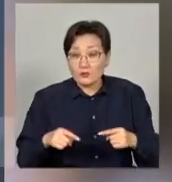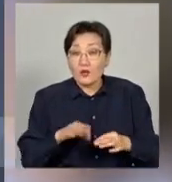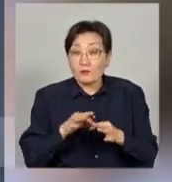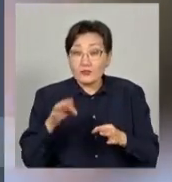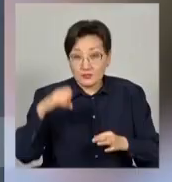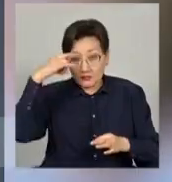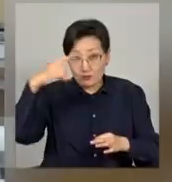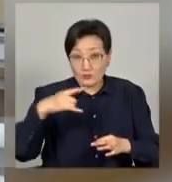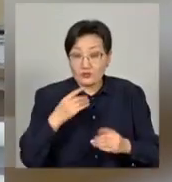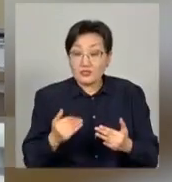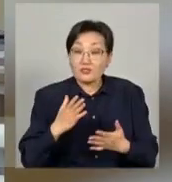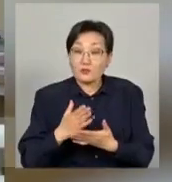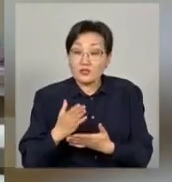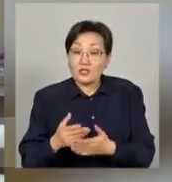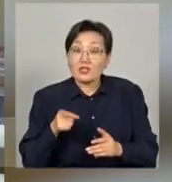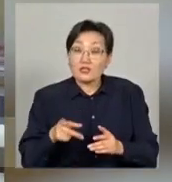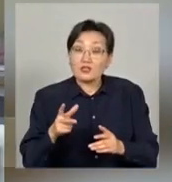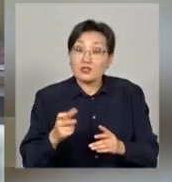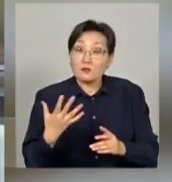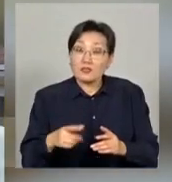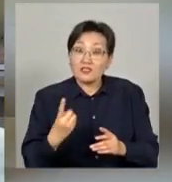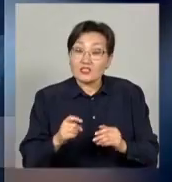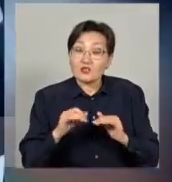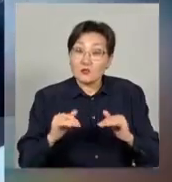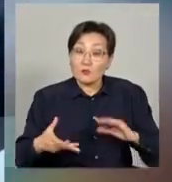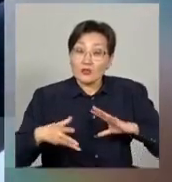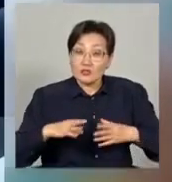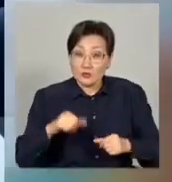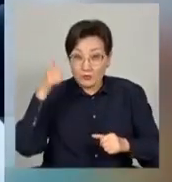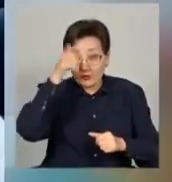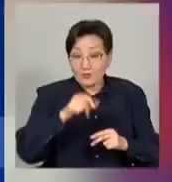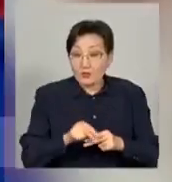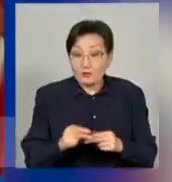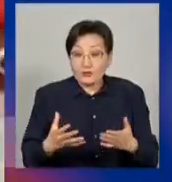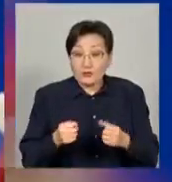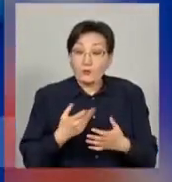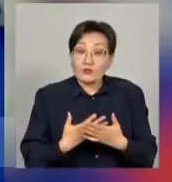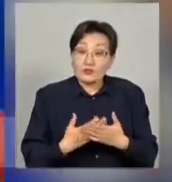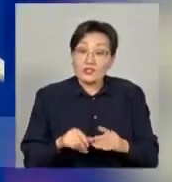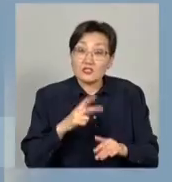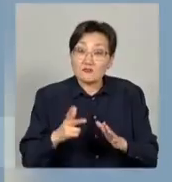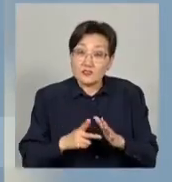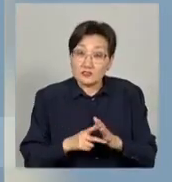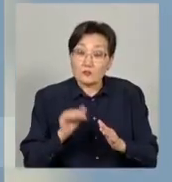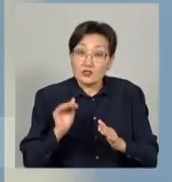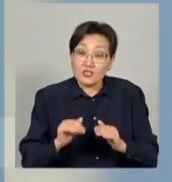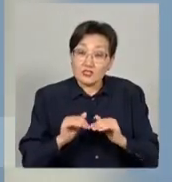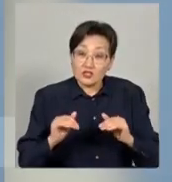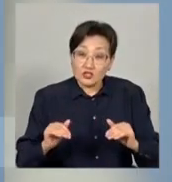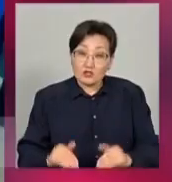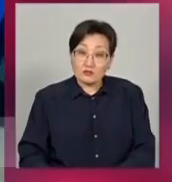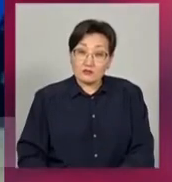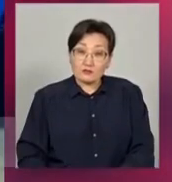страны. Сейчас там находится 351 ребенок. Всего за год лечение получили порядка 18 тысяч детей.